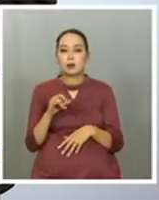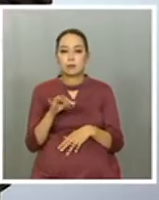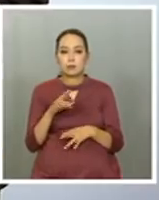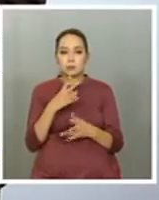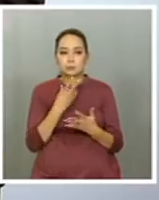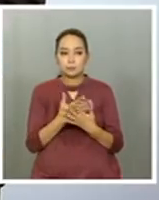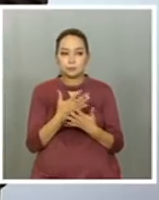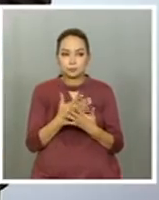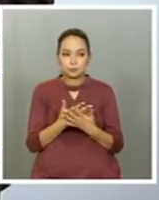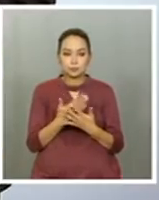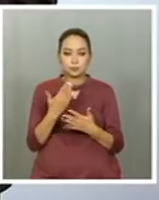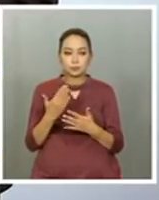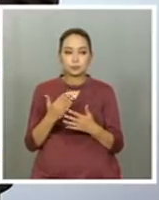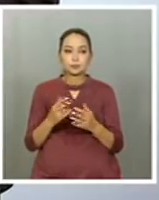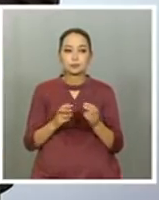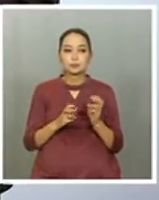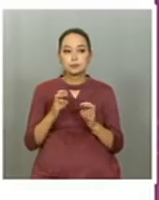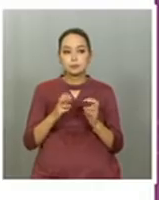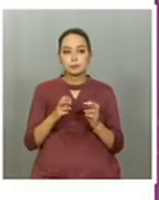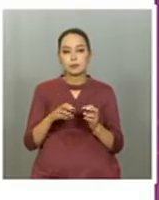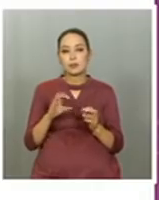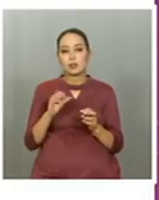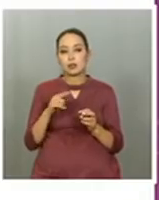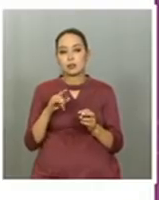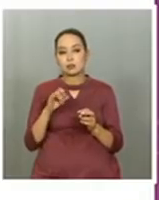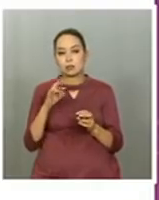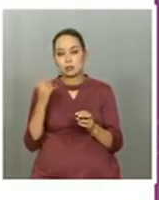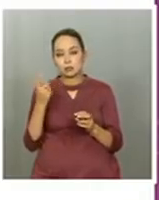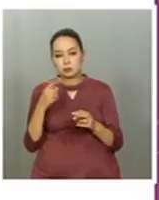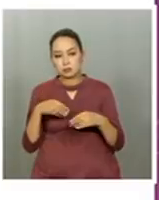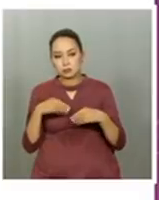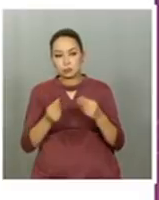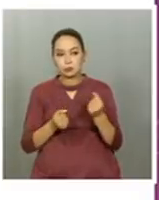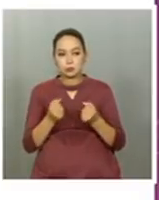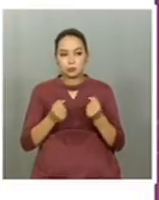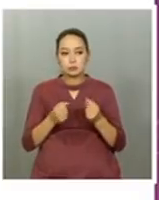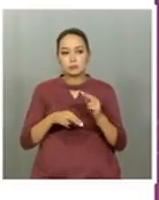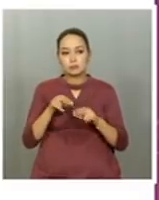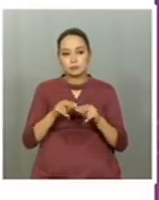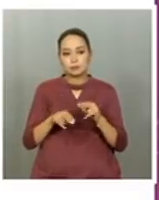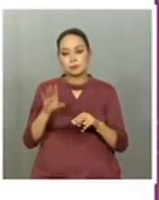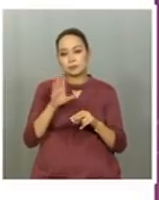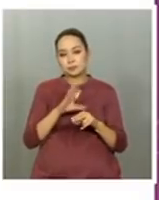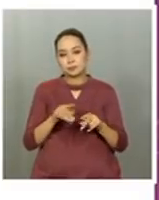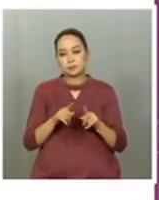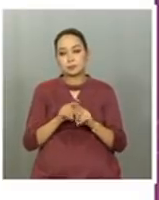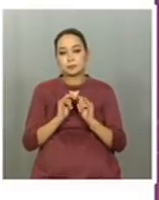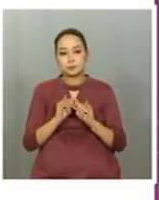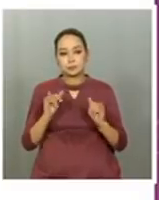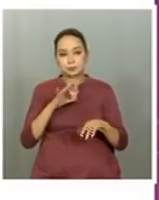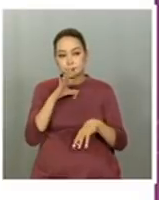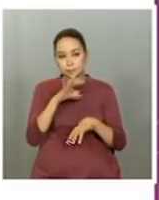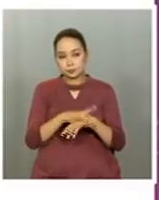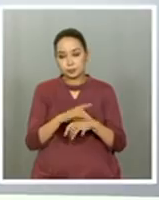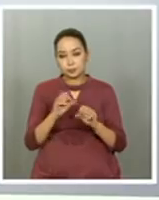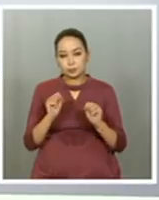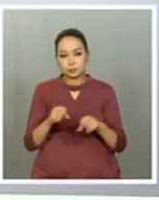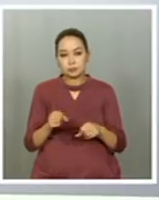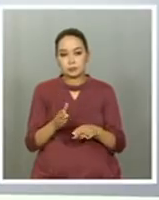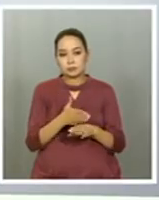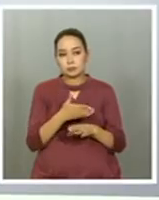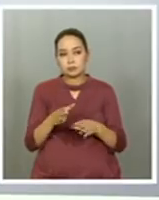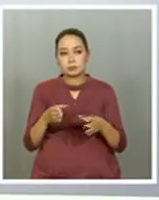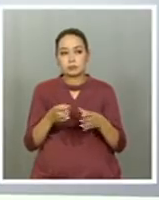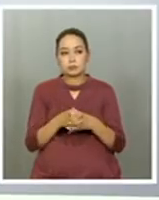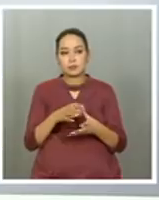қатар өнеркәсіптік, аграрлық, көліктік және құрылыс нысандарының жиынтығы сияқты факторларды есепке алуға болады.